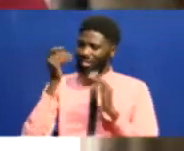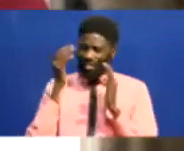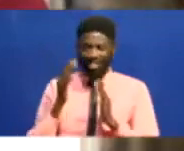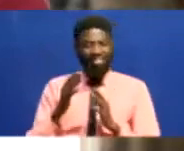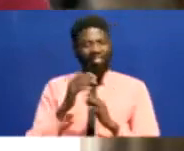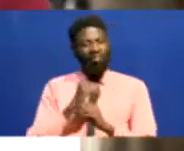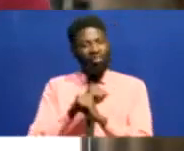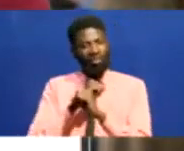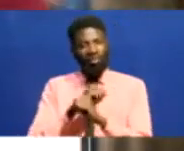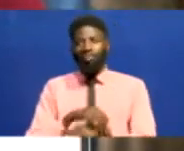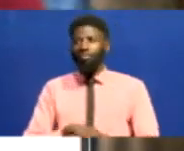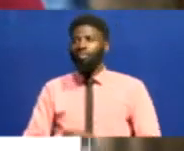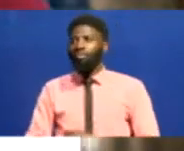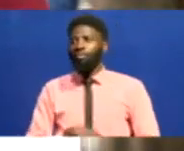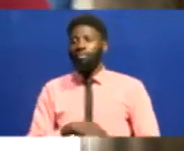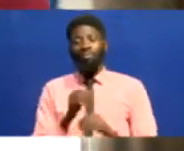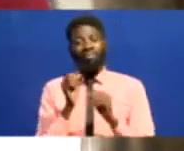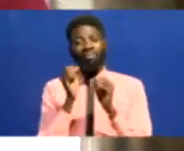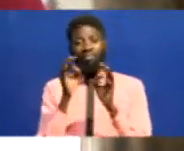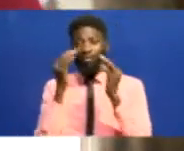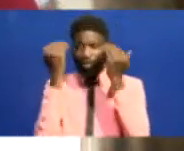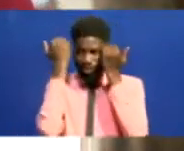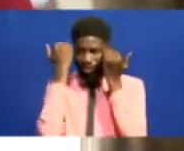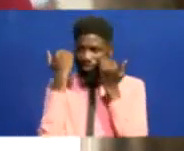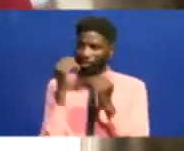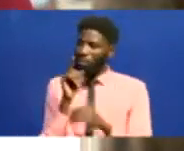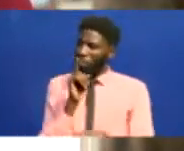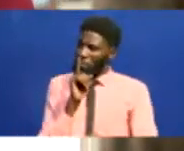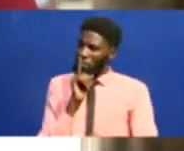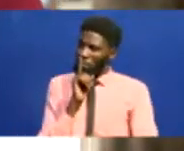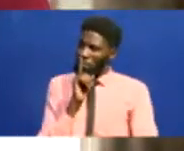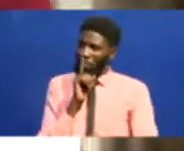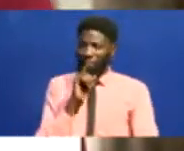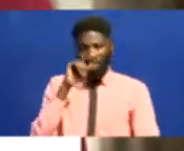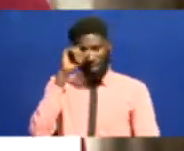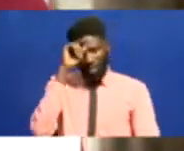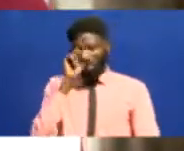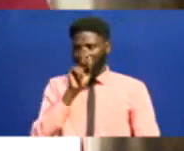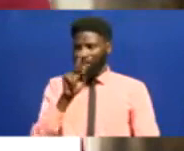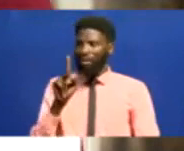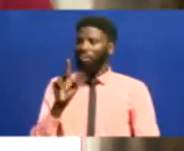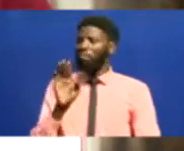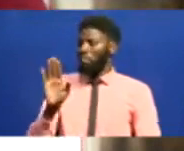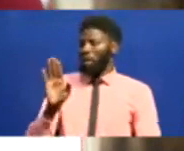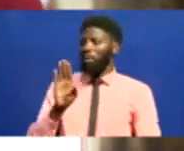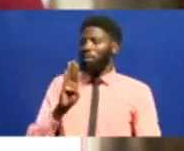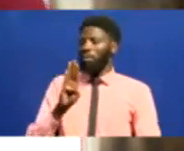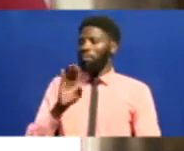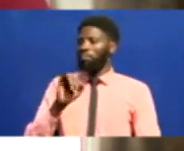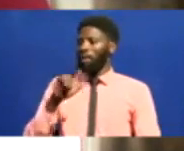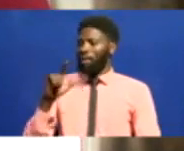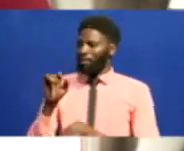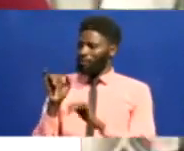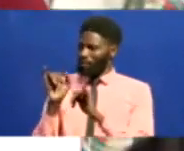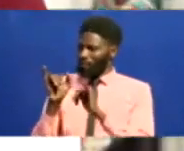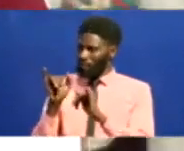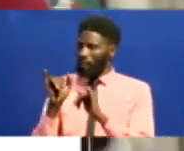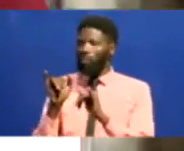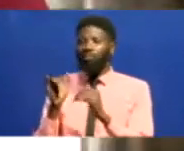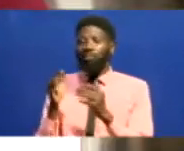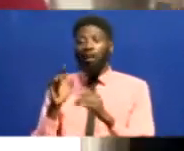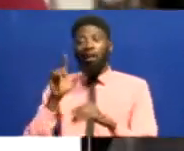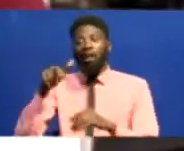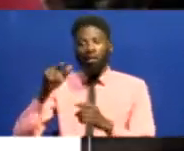zetu. Kama mahakama imesema Kenya kwanza itumie hiyo bill vile iko, hatutaiangalia baadaye, hakuna kitu